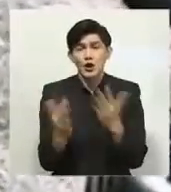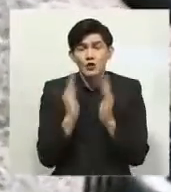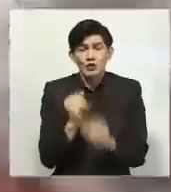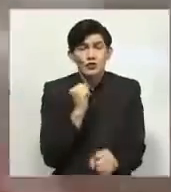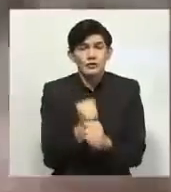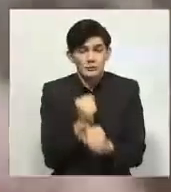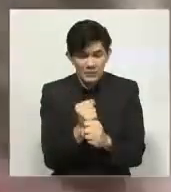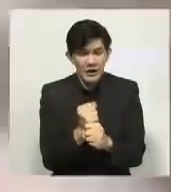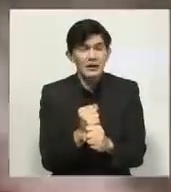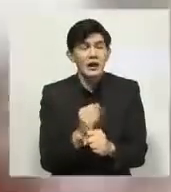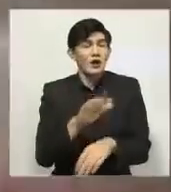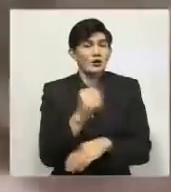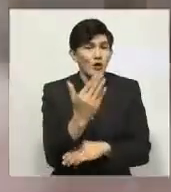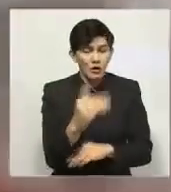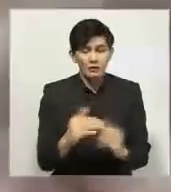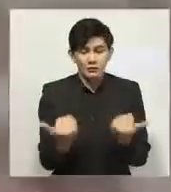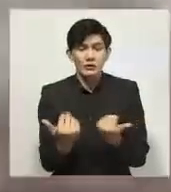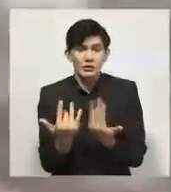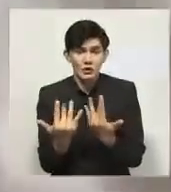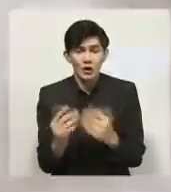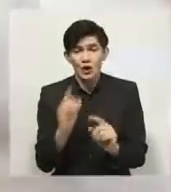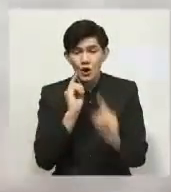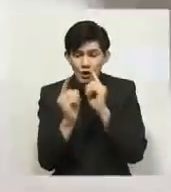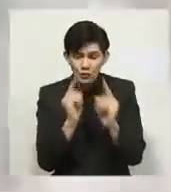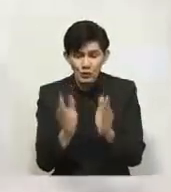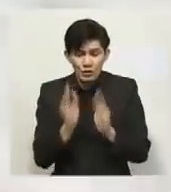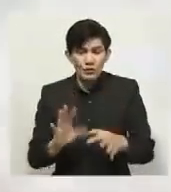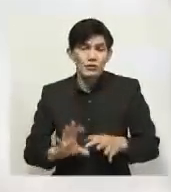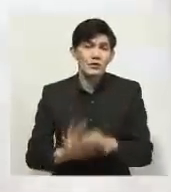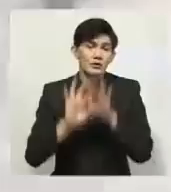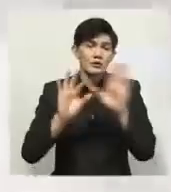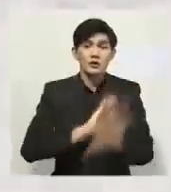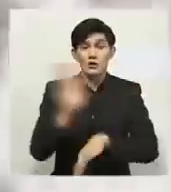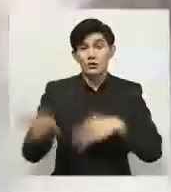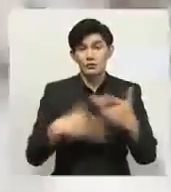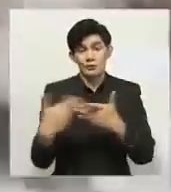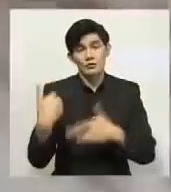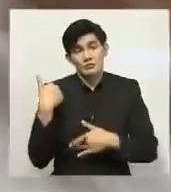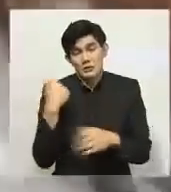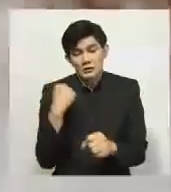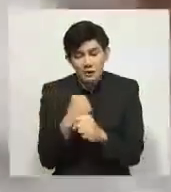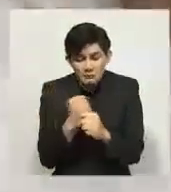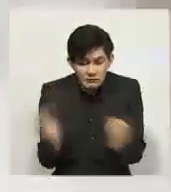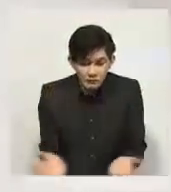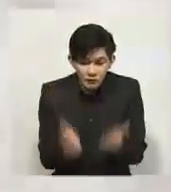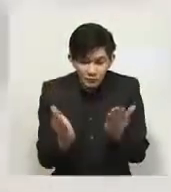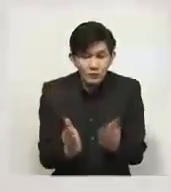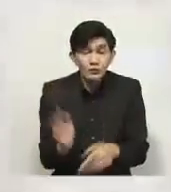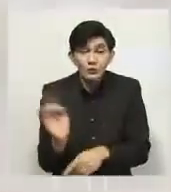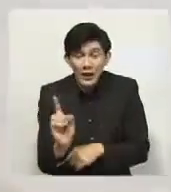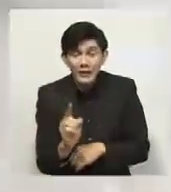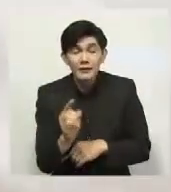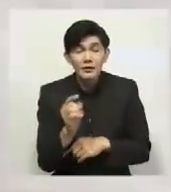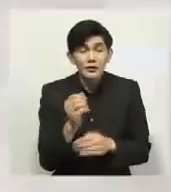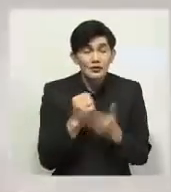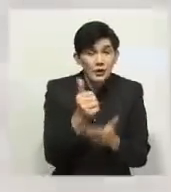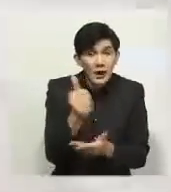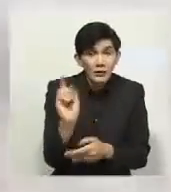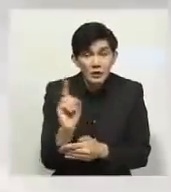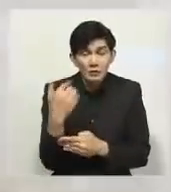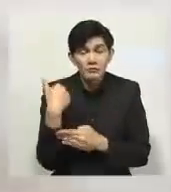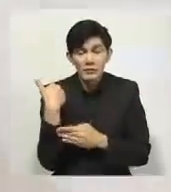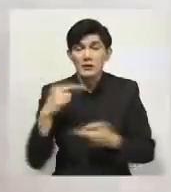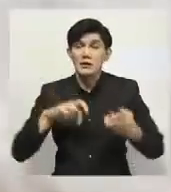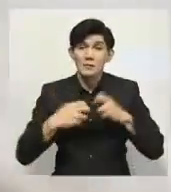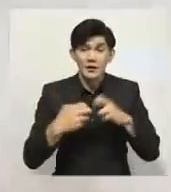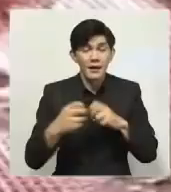ซิลปฏิบัติงานก่อนทั้งนี้ก็ต้องรอผลการหารือจากผู้ที่เกี่ยวข้องต่อไปนะครับว่าจะสามารถสนับสนุนในจุดใดได้บ้างครับซึ่งจากปัญห